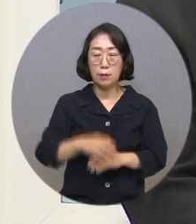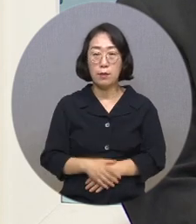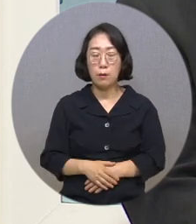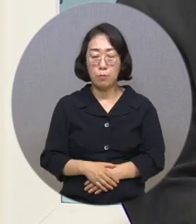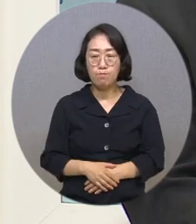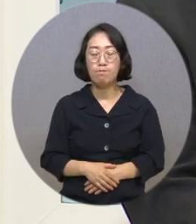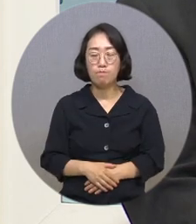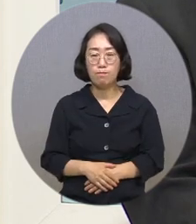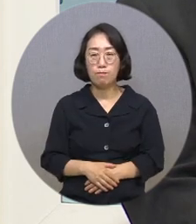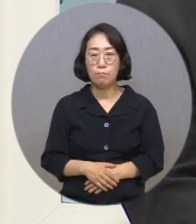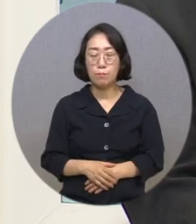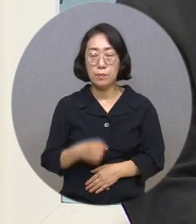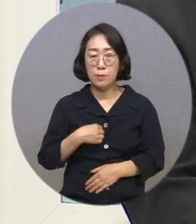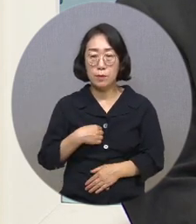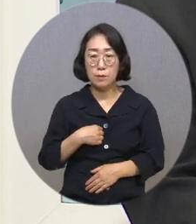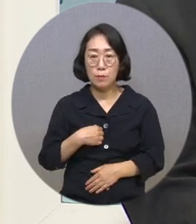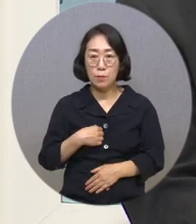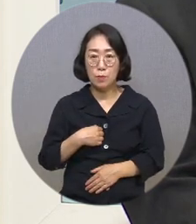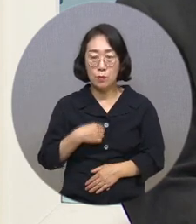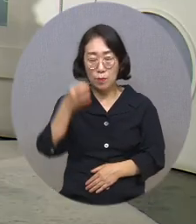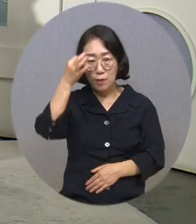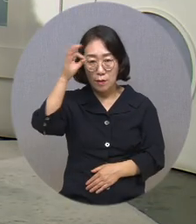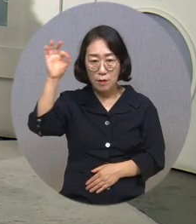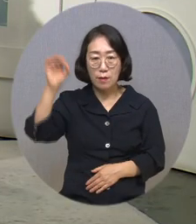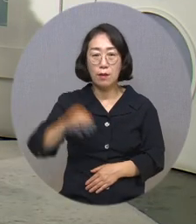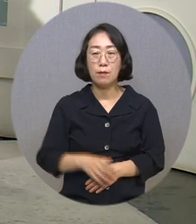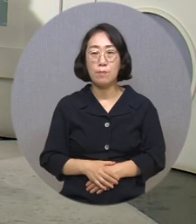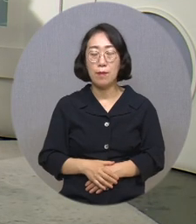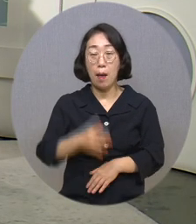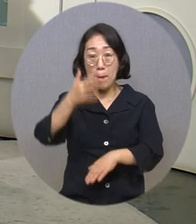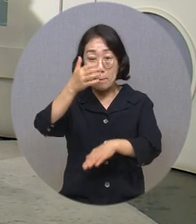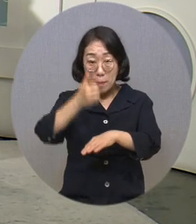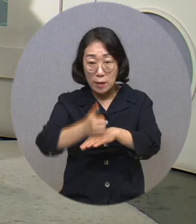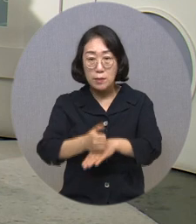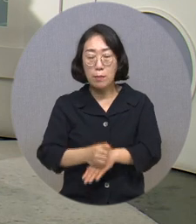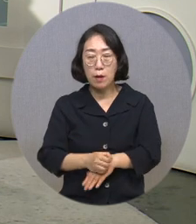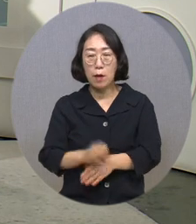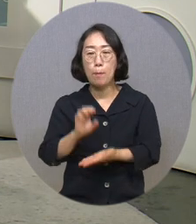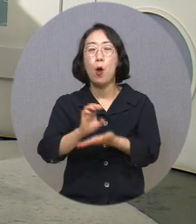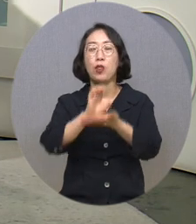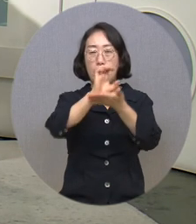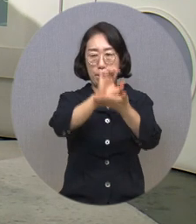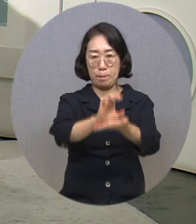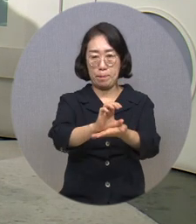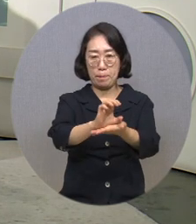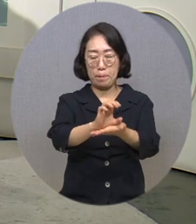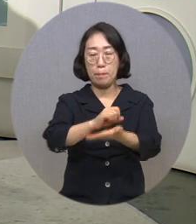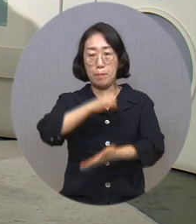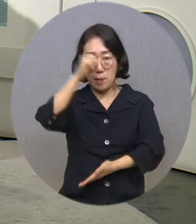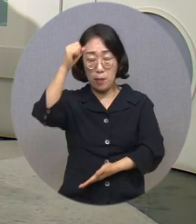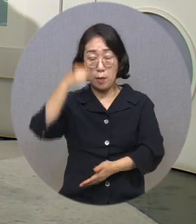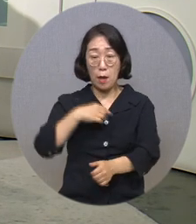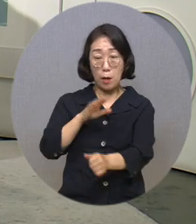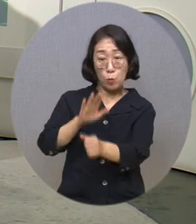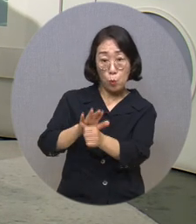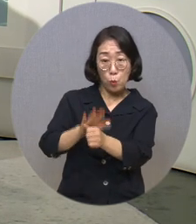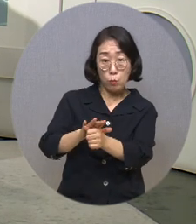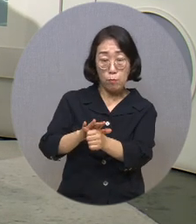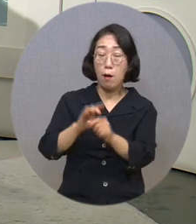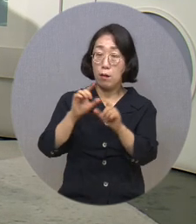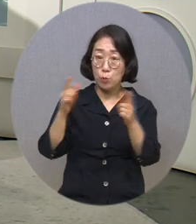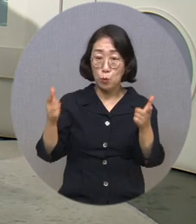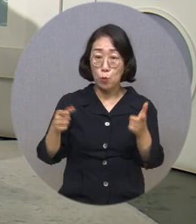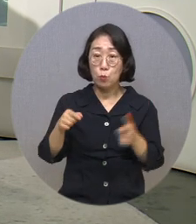그때 한 학생은 제가 지금도 기억이 납니다. 고려대학에 나중에 편입도 하게 되고 와. 제가 가르쳐서가 아니에요.